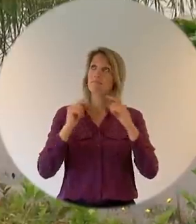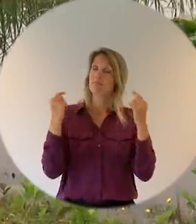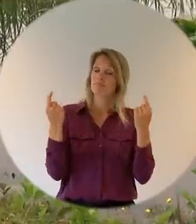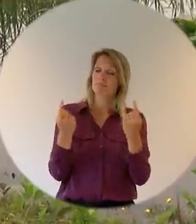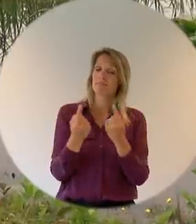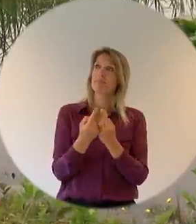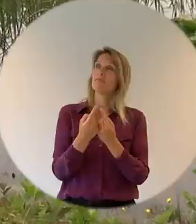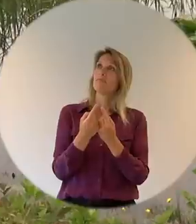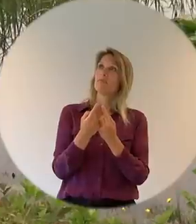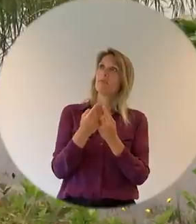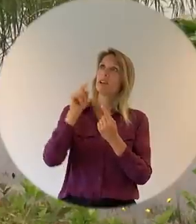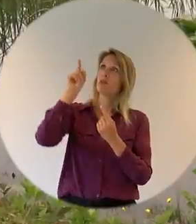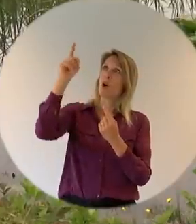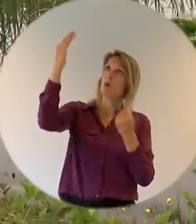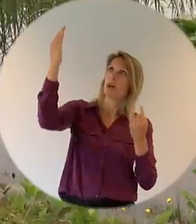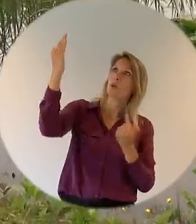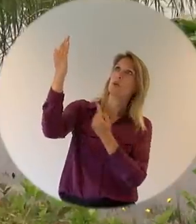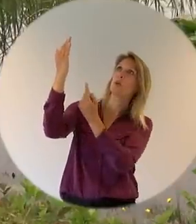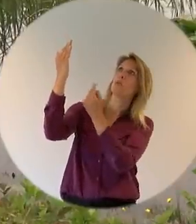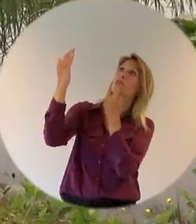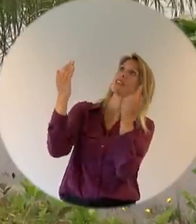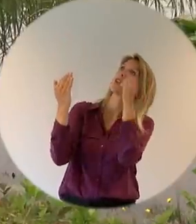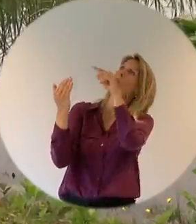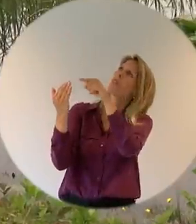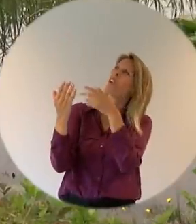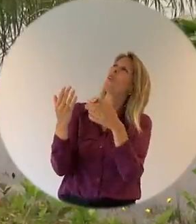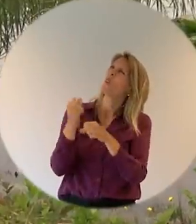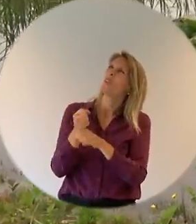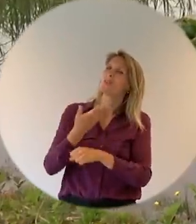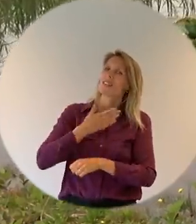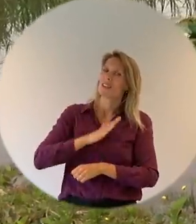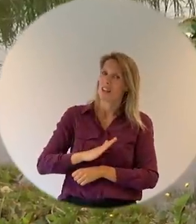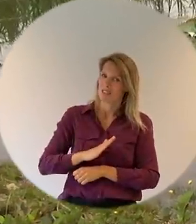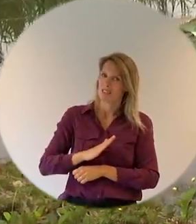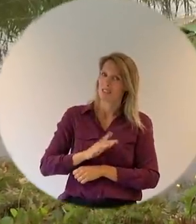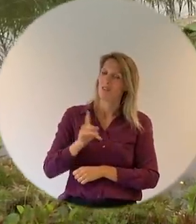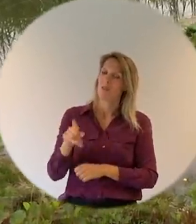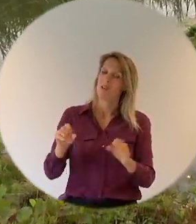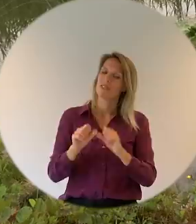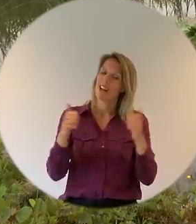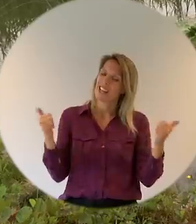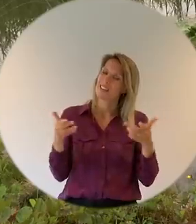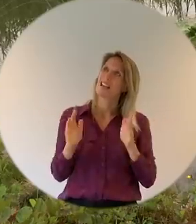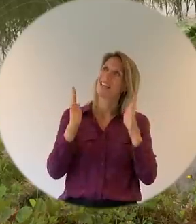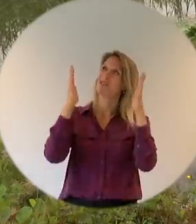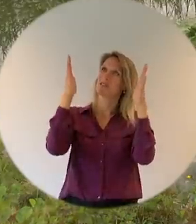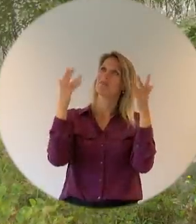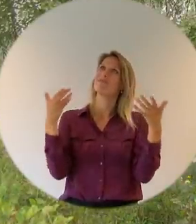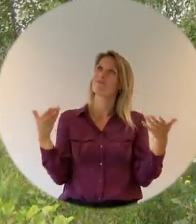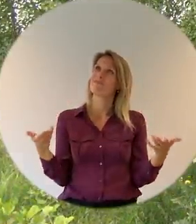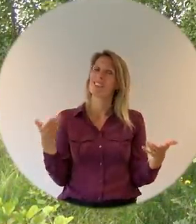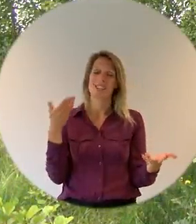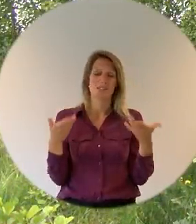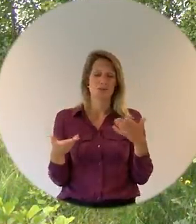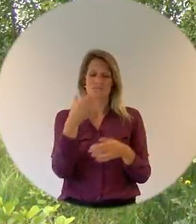te zeggen dat dat best lastig is om in die vrijheid te leven. Soms lijkt het alsof